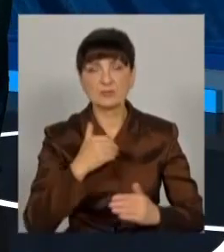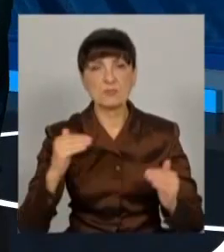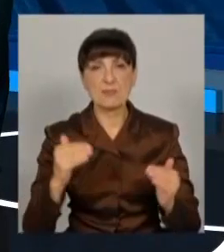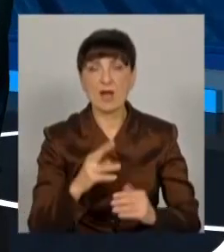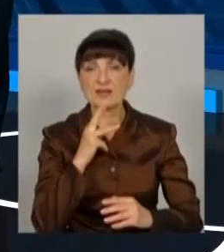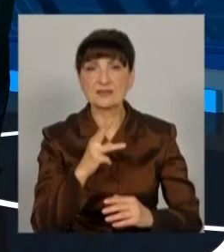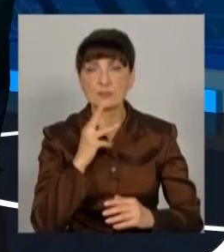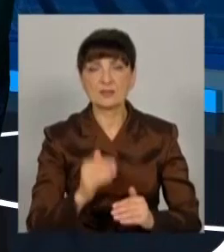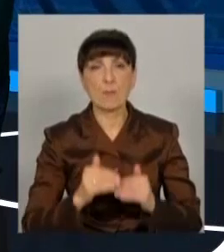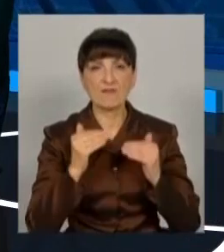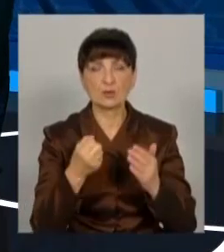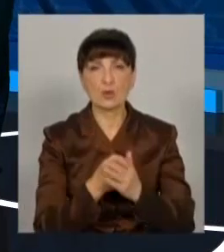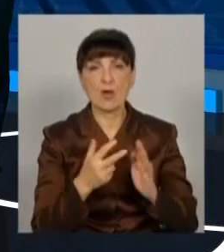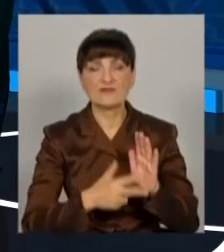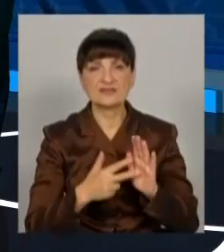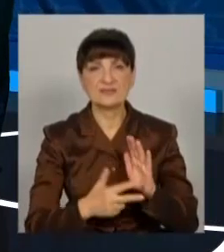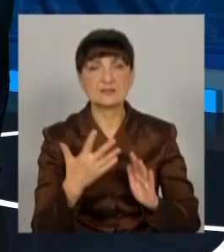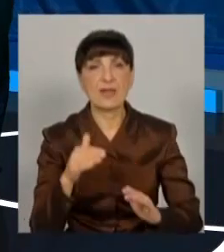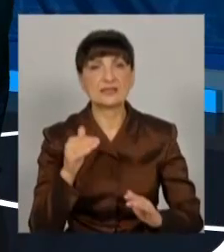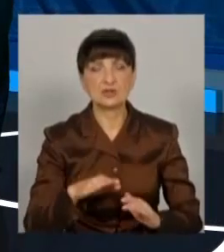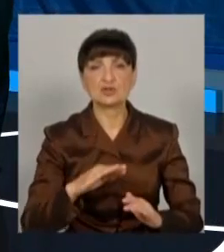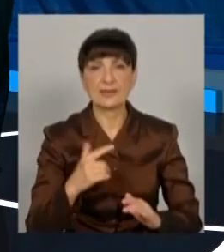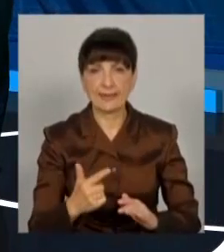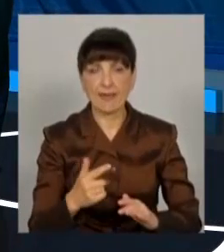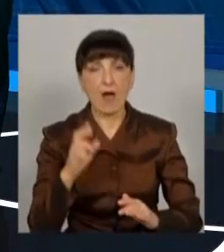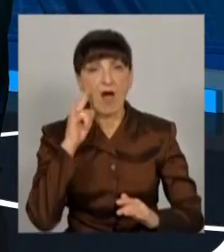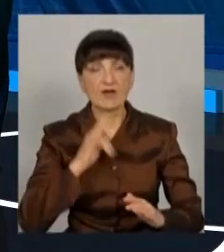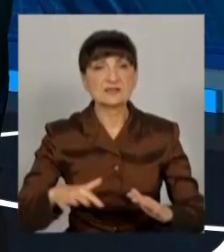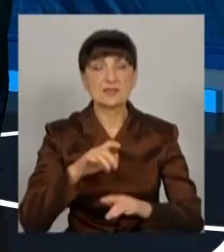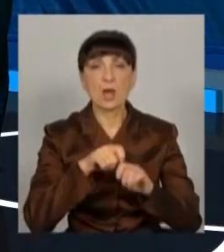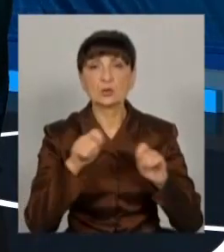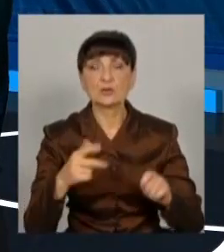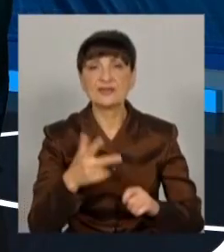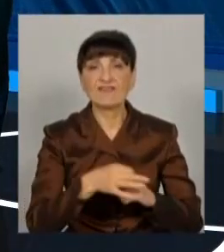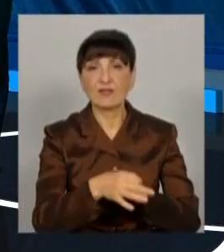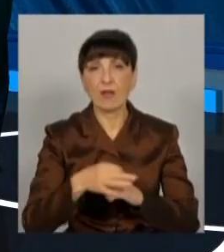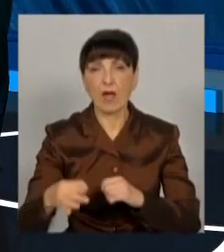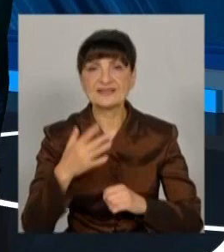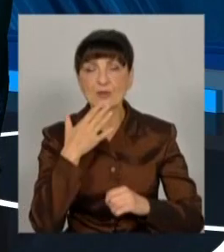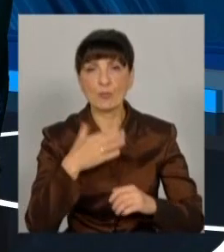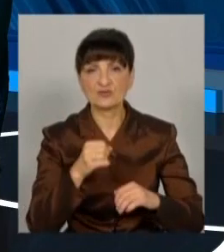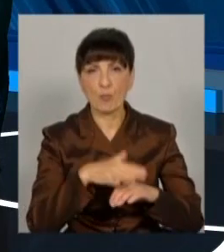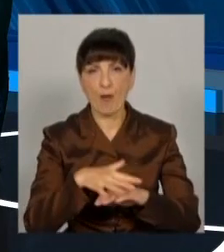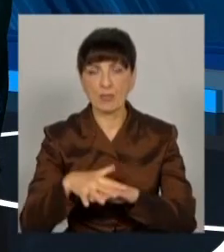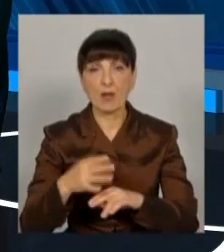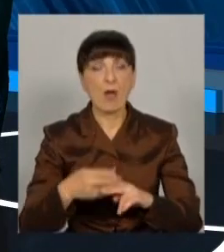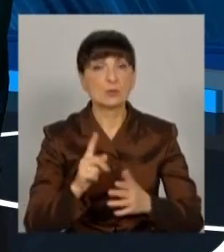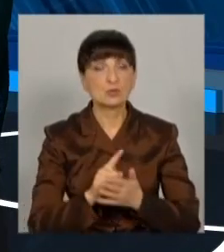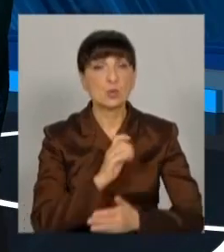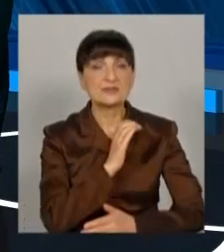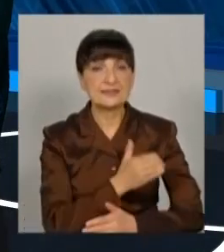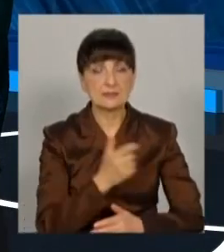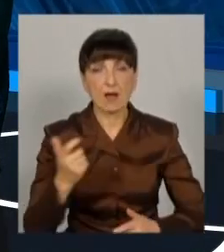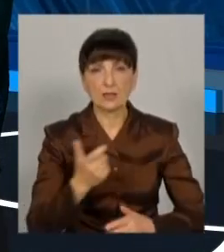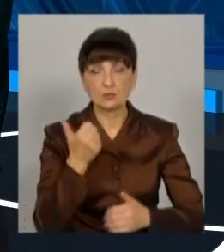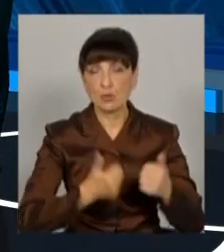минимальная зарплата повысится до 85 тысяч тенге, а в стране откроются 3 филиала зарубежных банков. Это должно усилить